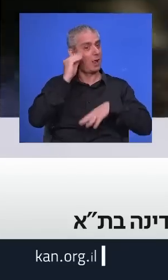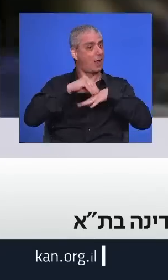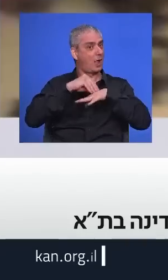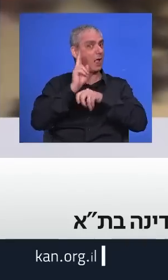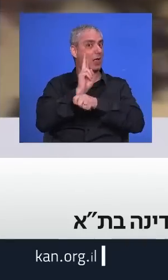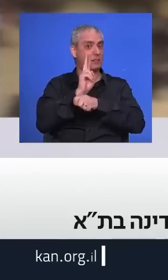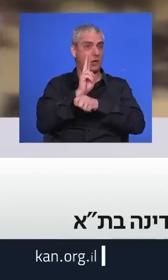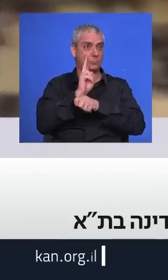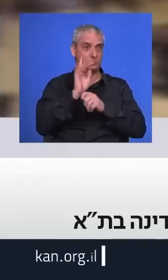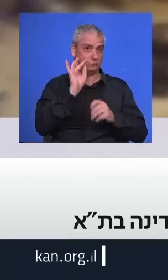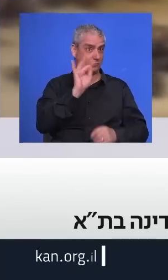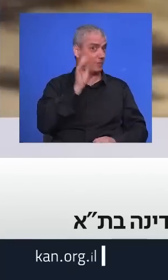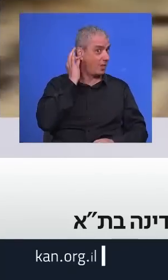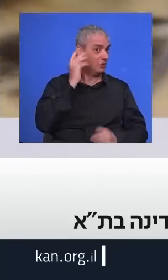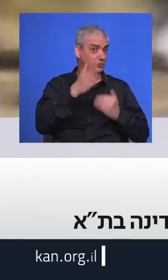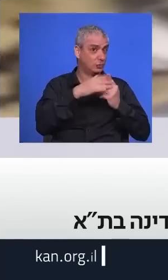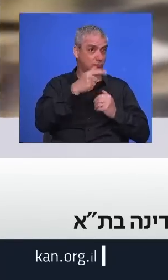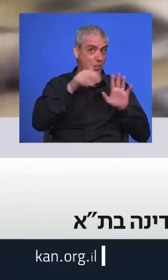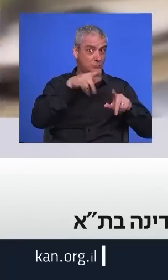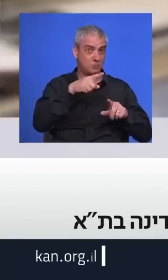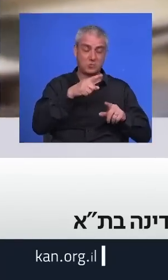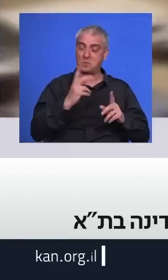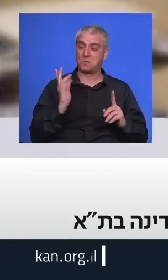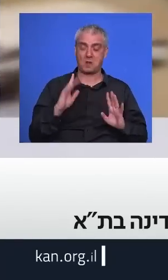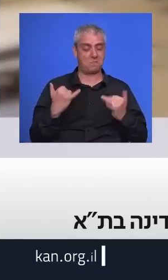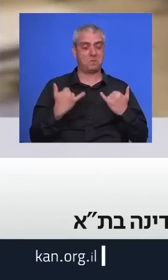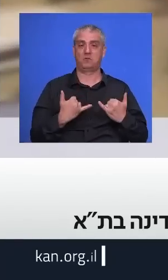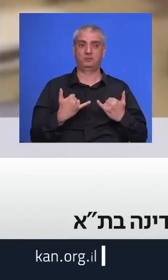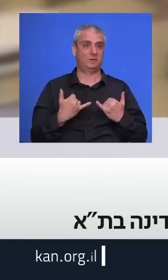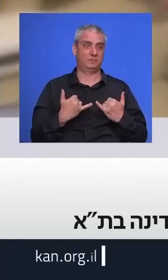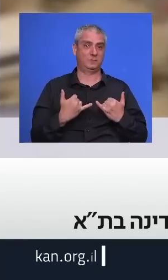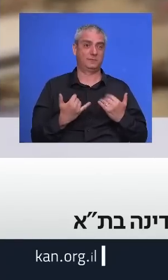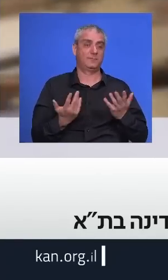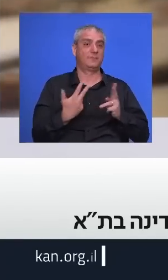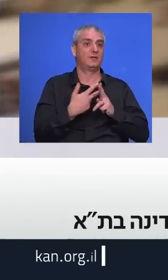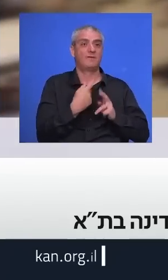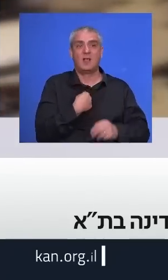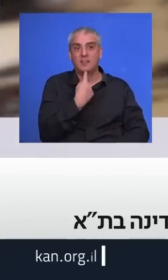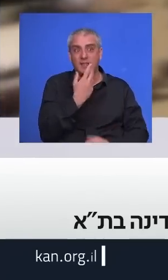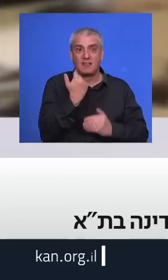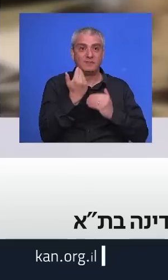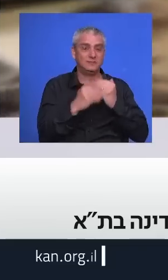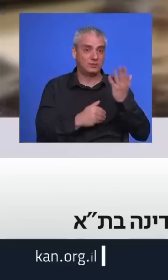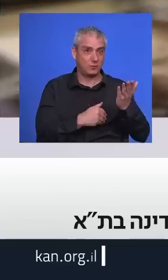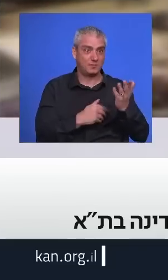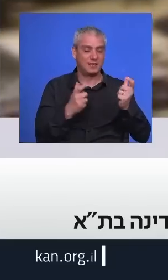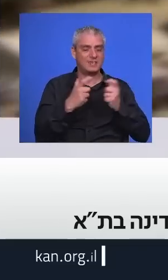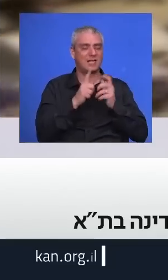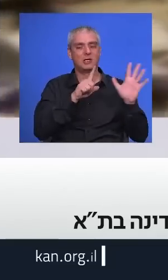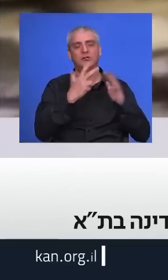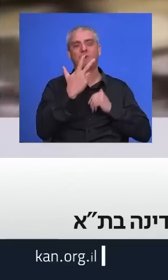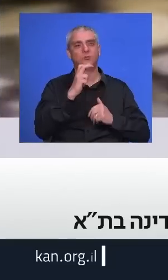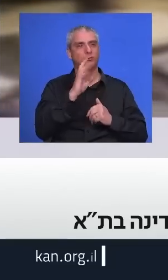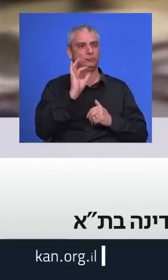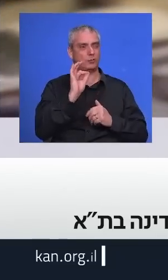מול גברת נתניהו גם בשלב הזה. ורק נזכיר לסיום, יחידה 730,